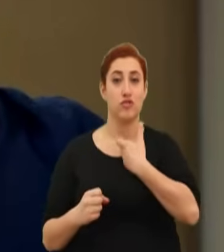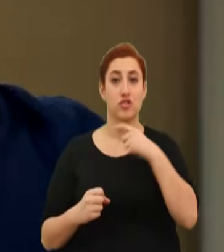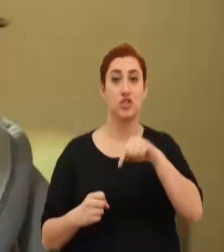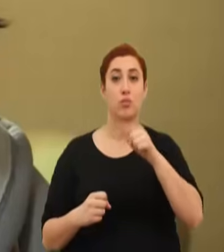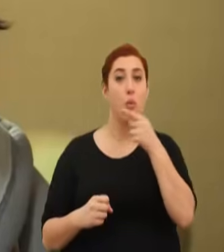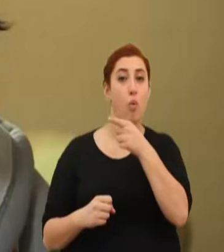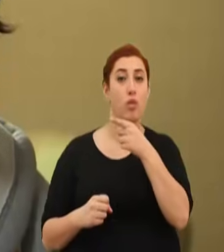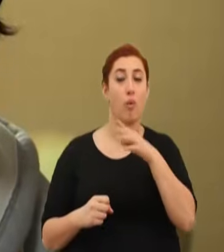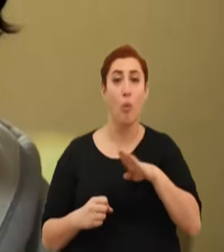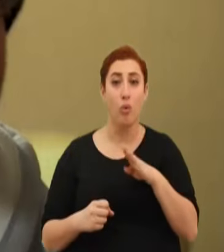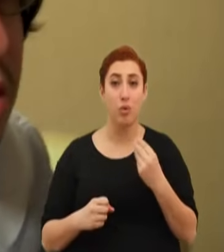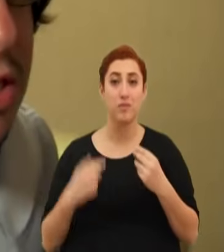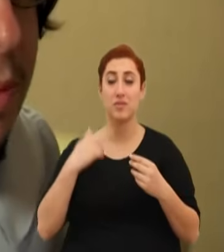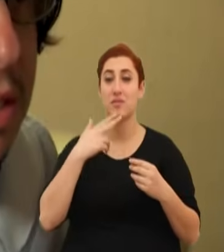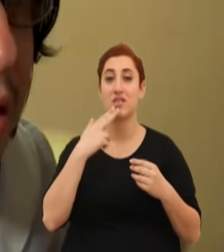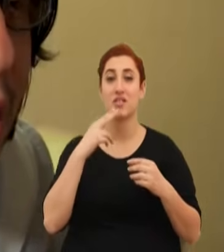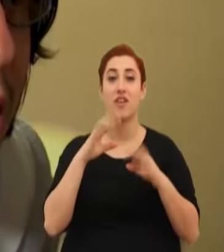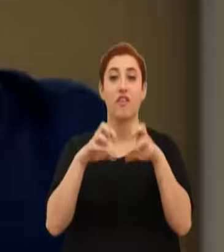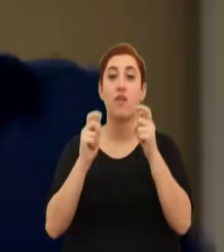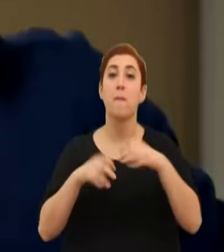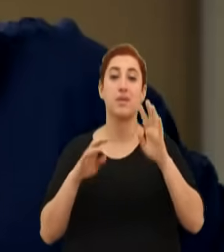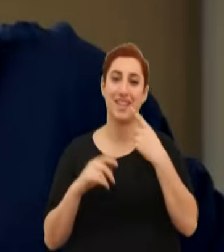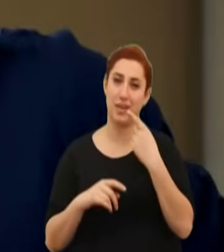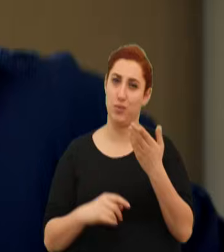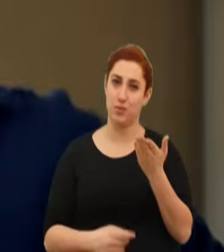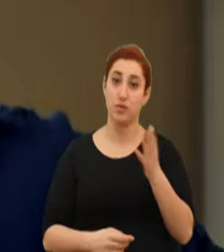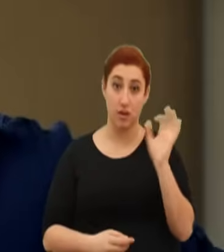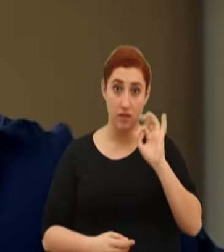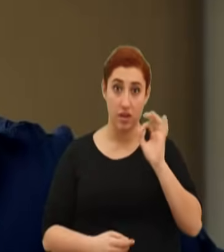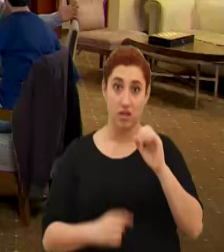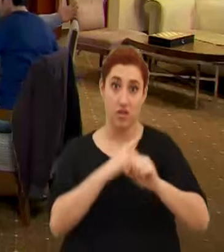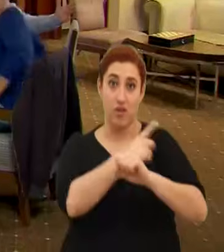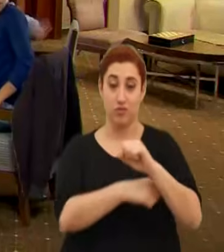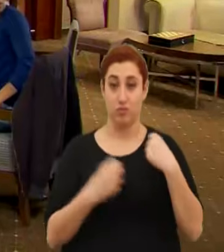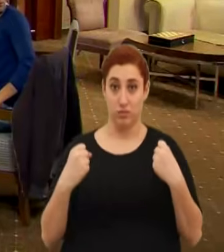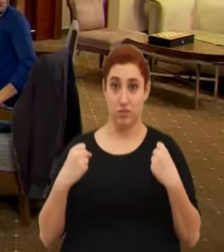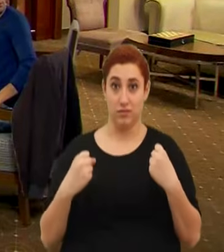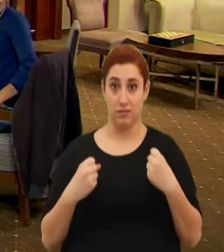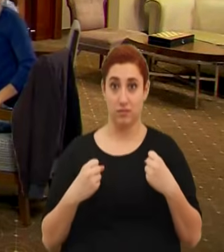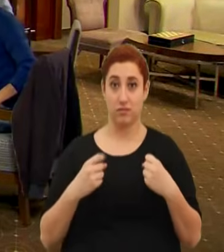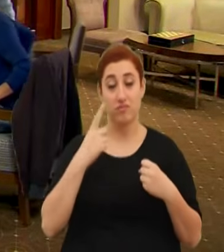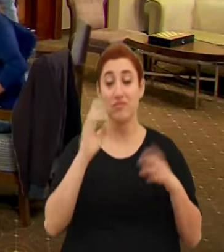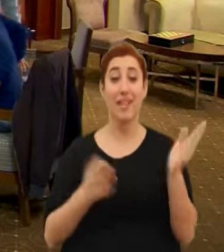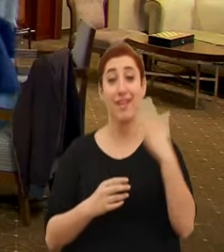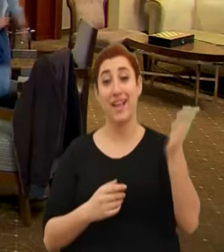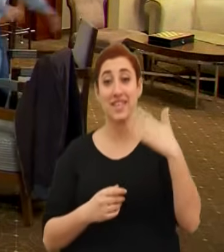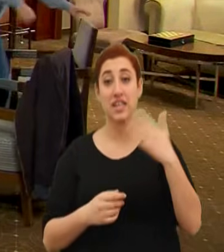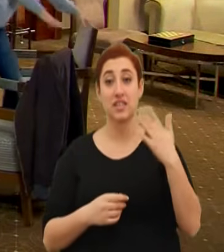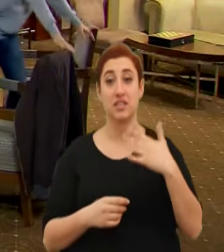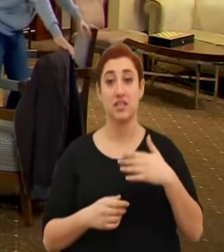şimdi onlar... Oğlum, bizim kızlar asılmasınlar ya. Ne diyorsun ya? Evet. Kaslı maslı. Buz oğlum pateni. Yürü hadi